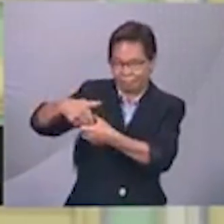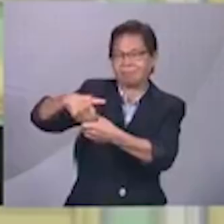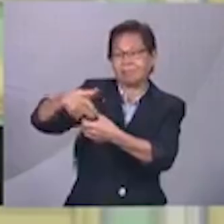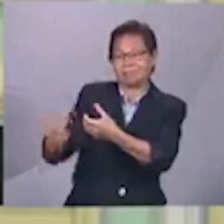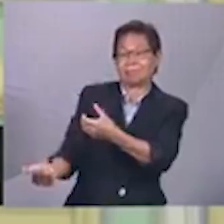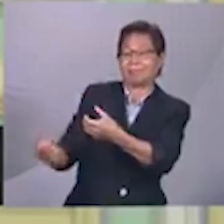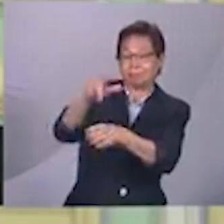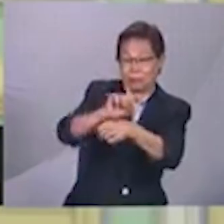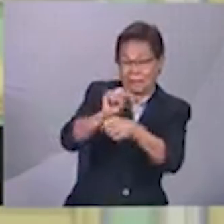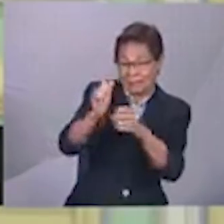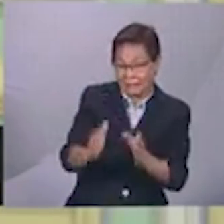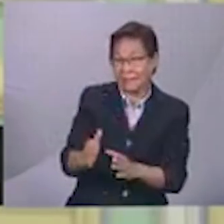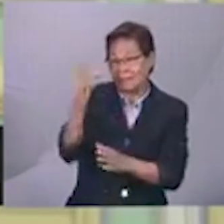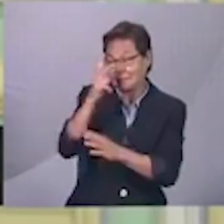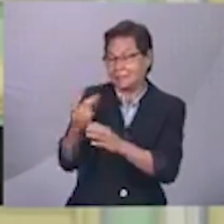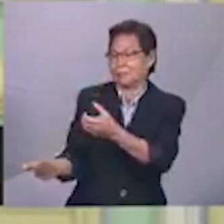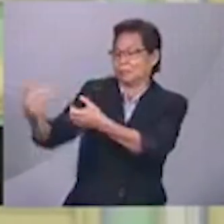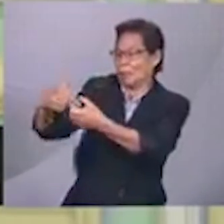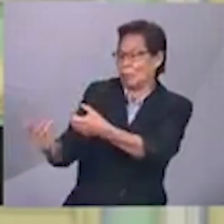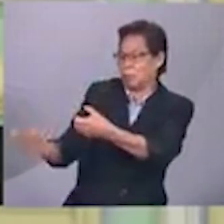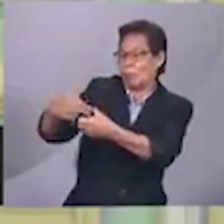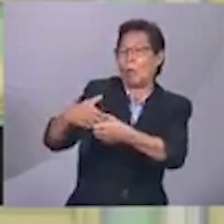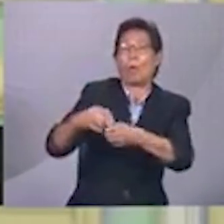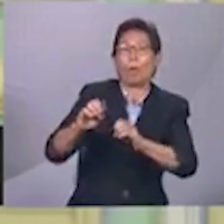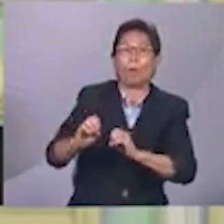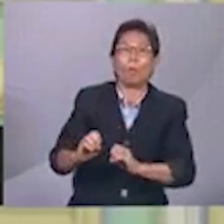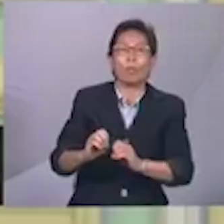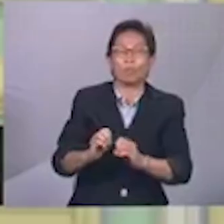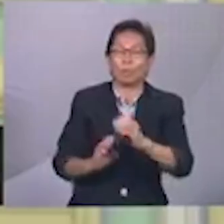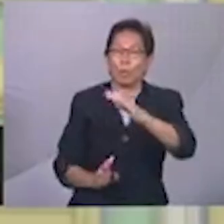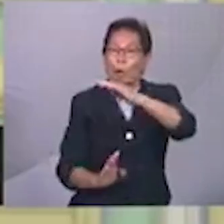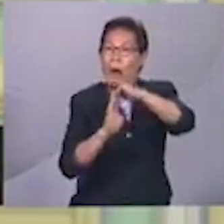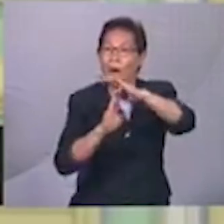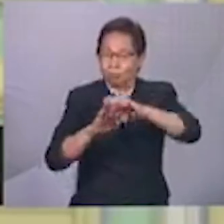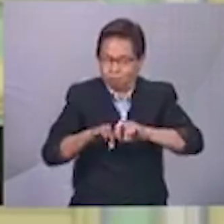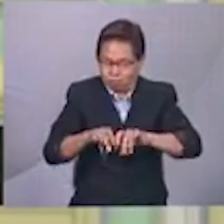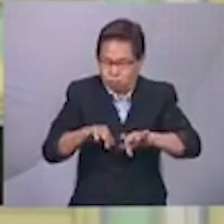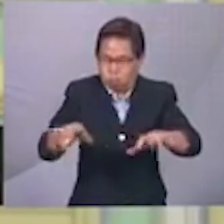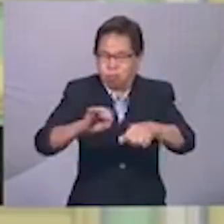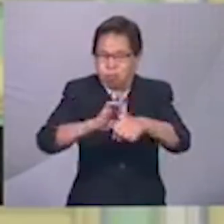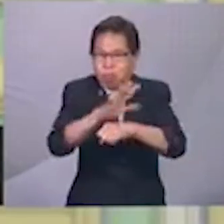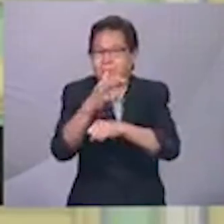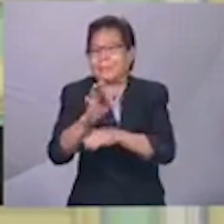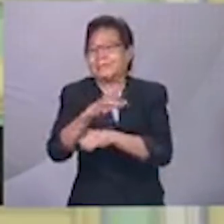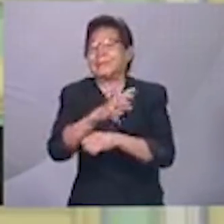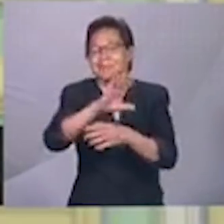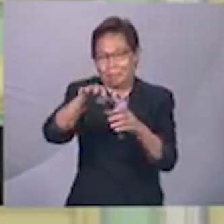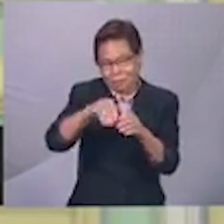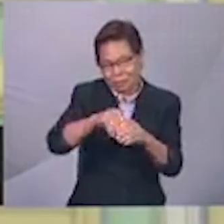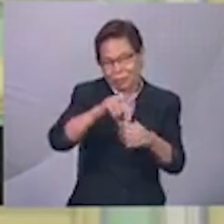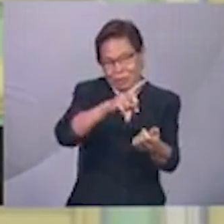dalam operasi kita untuk menghalang rantaian COVID-19 ini, termasuk